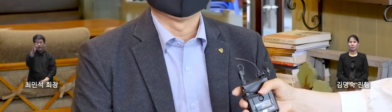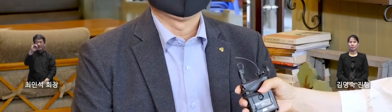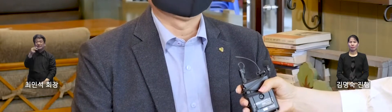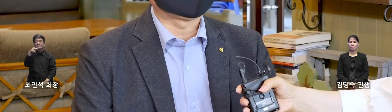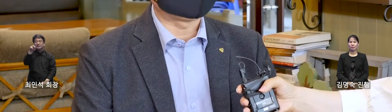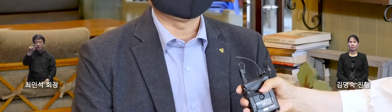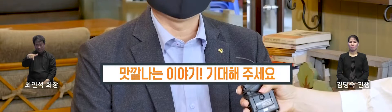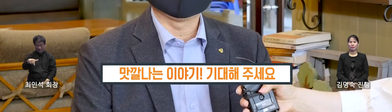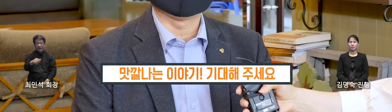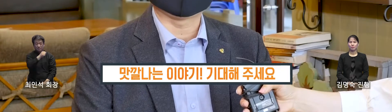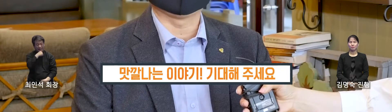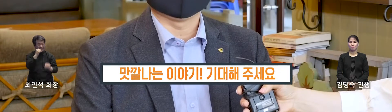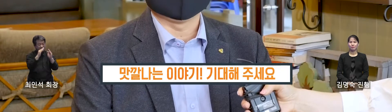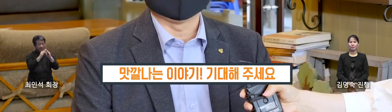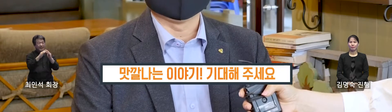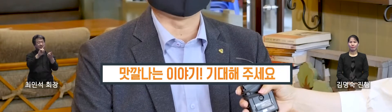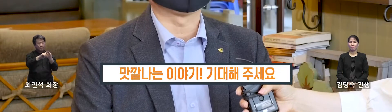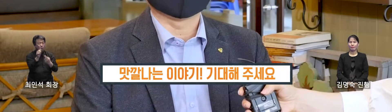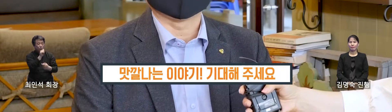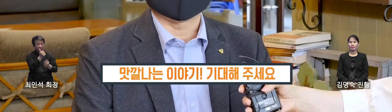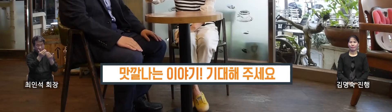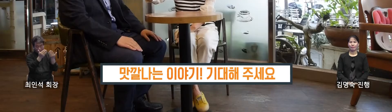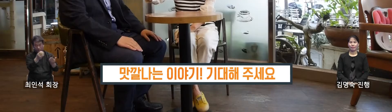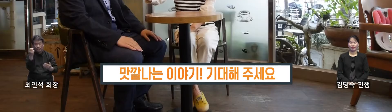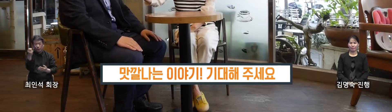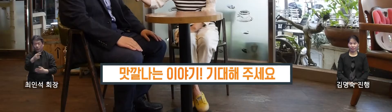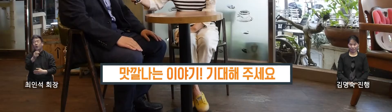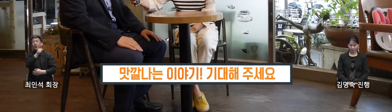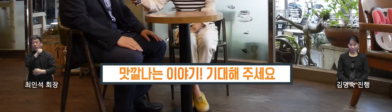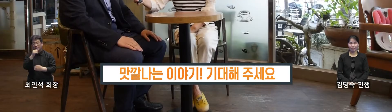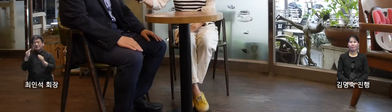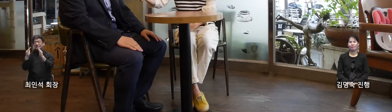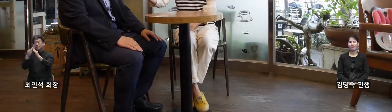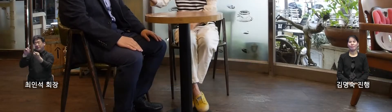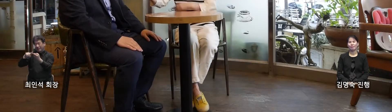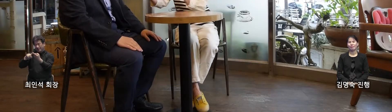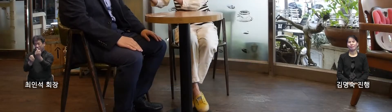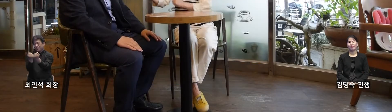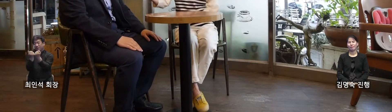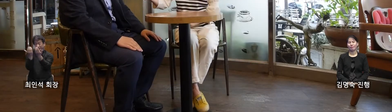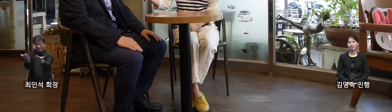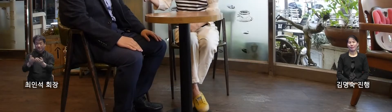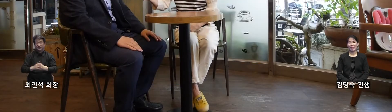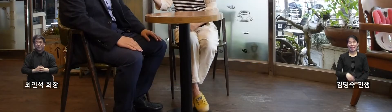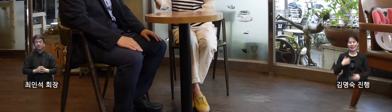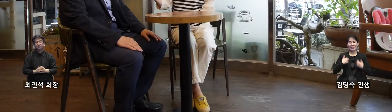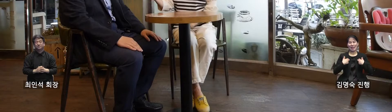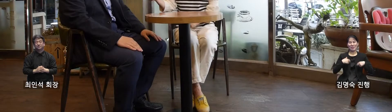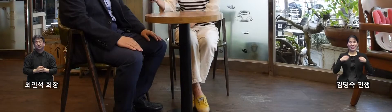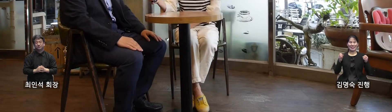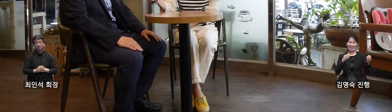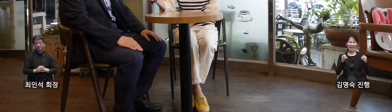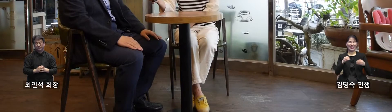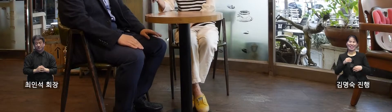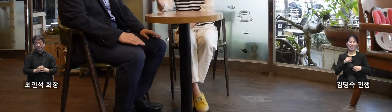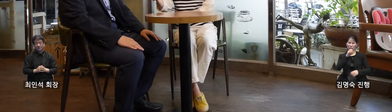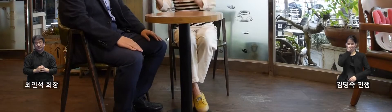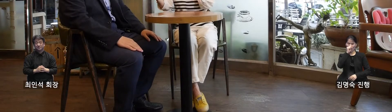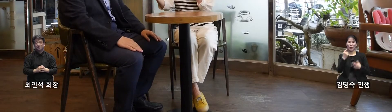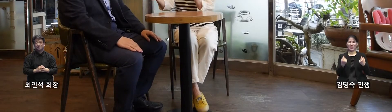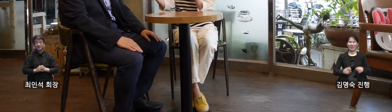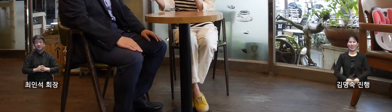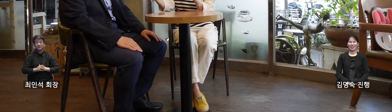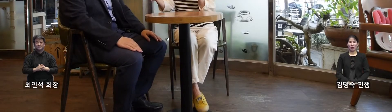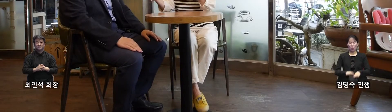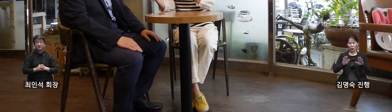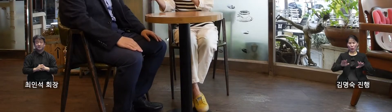하고 아파트에 대한 맛깔나는 얘기 나눠보도록 하겠습니다. 고맙습니다. 아, 네, 맛깔나는 이야기 너무 좋네요. 네.